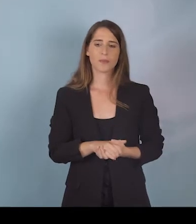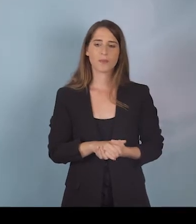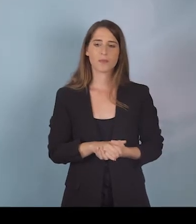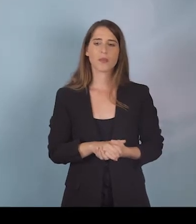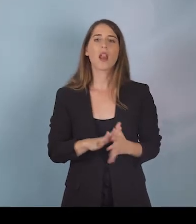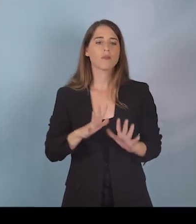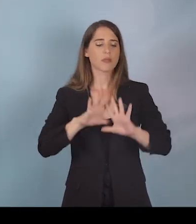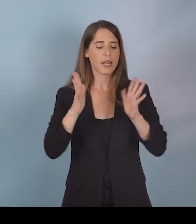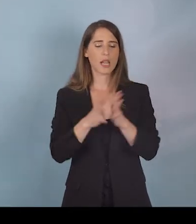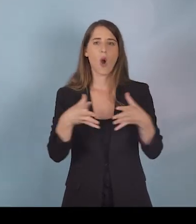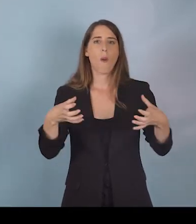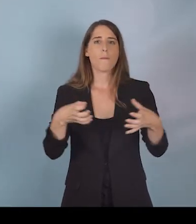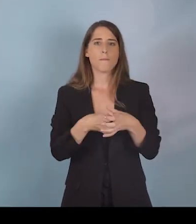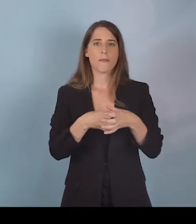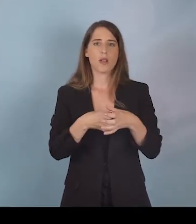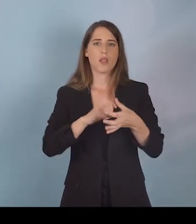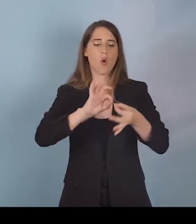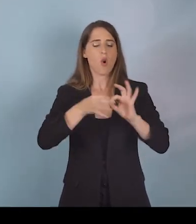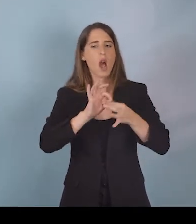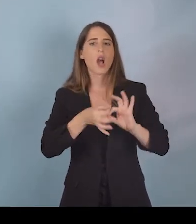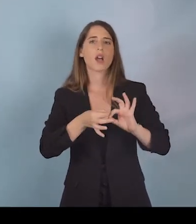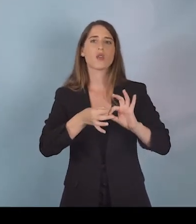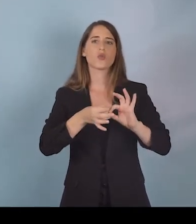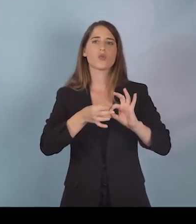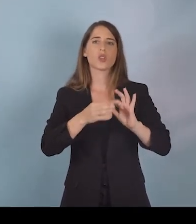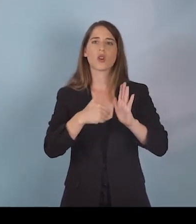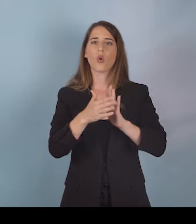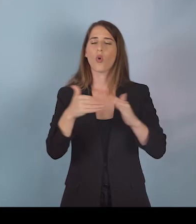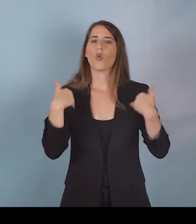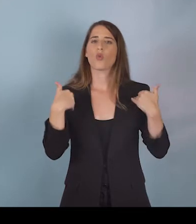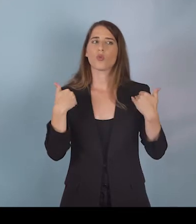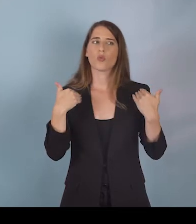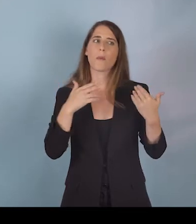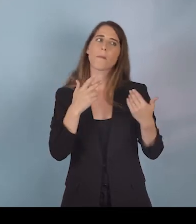Αλλά ναι, σαν ColourYouth κυρίως αυτά κάνουμε. Και